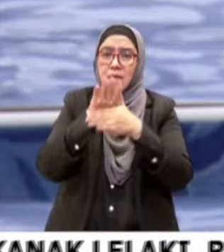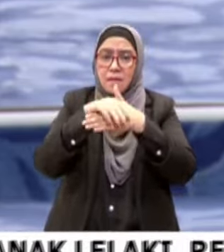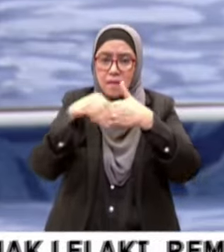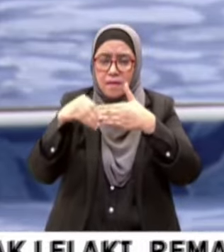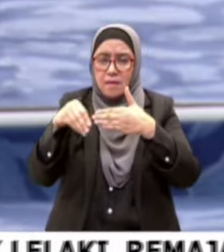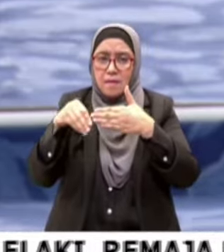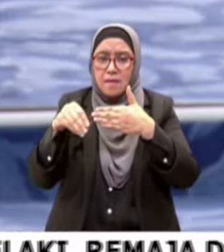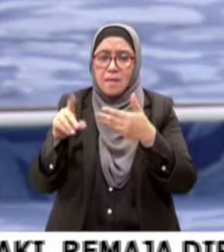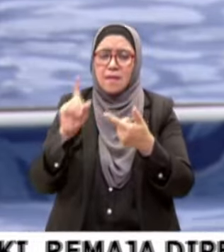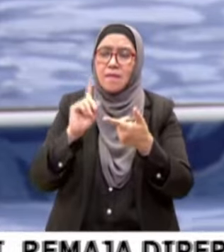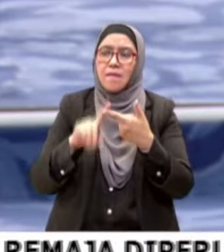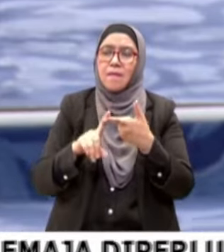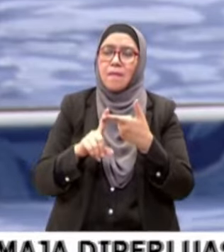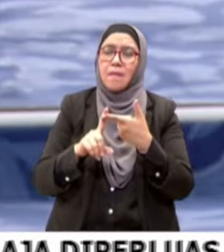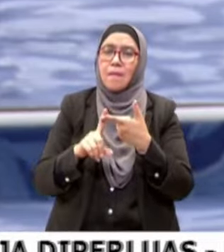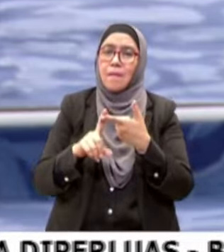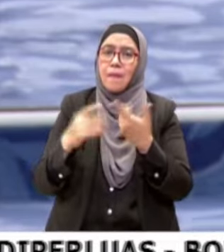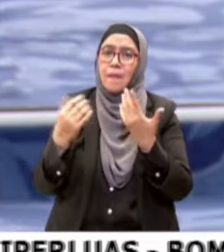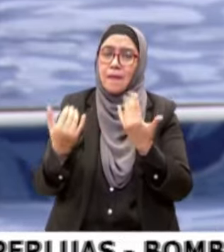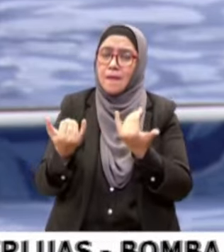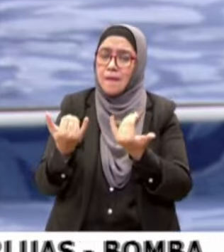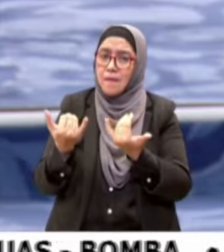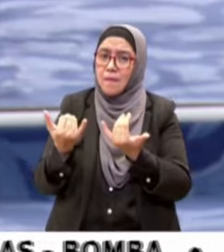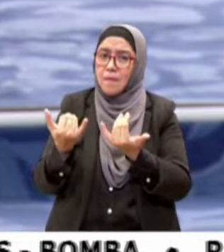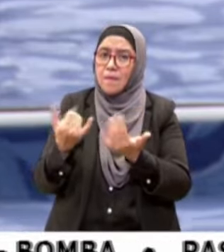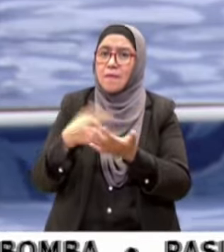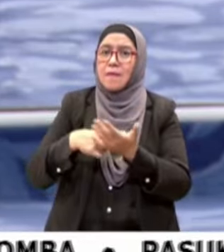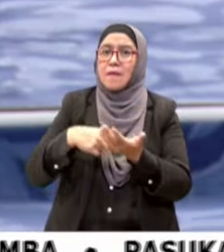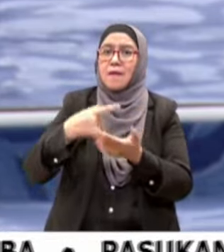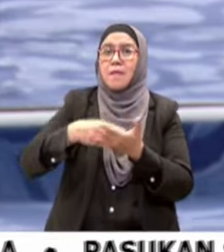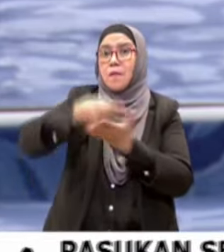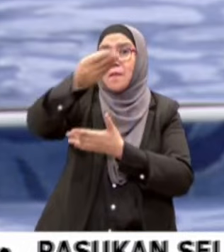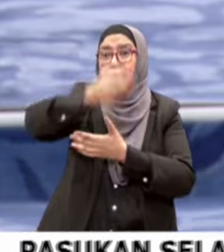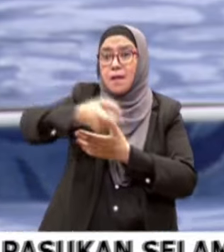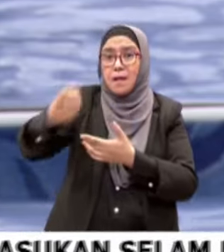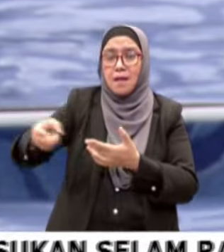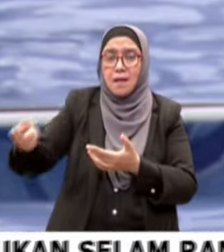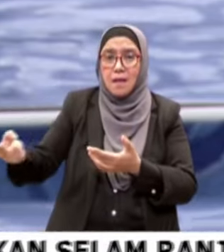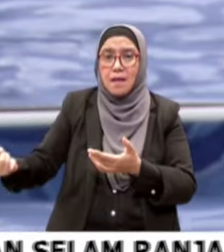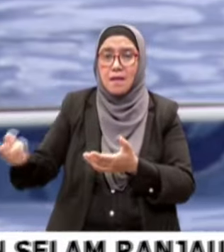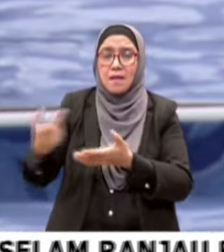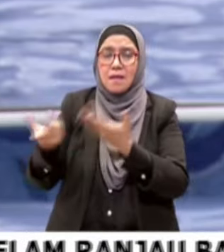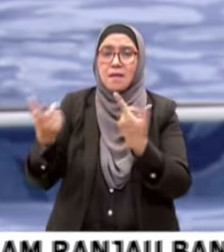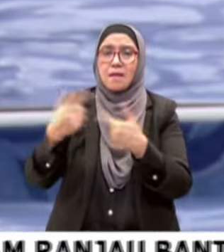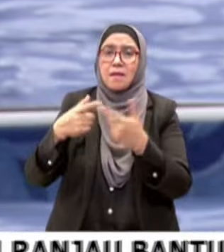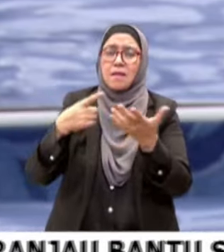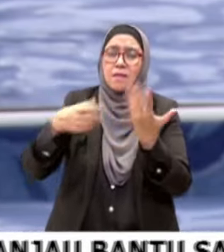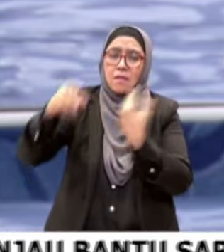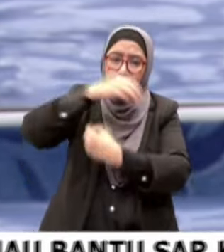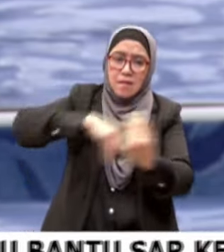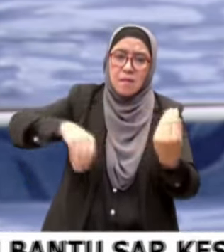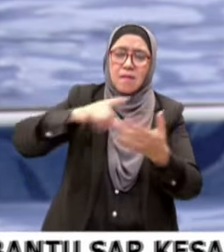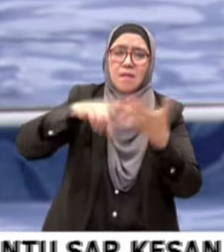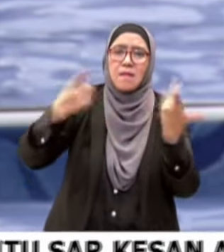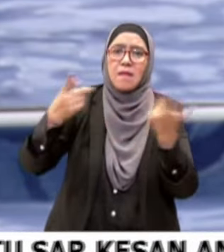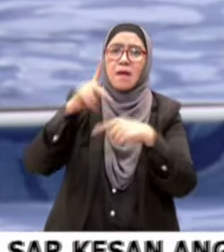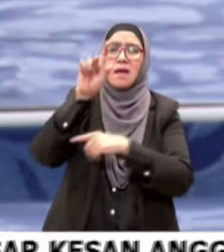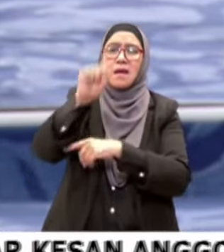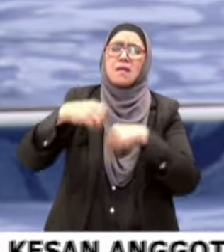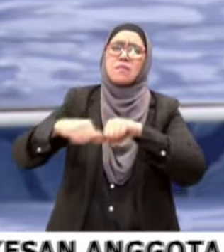Sedangkan ini 63 juta Ringgit dan kiss masih di Mahkamah keduanya sedikit